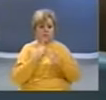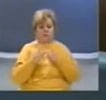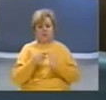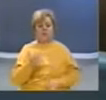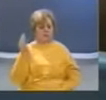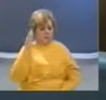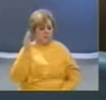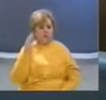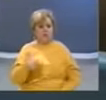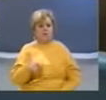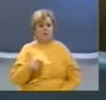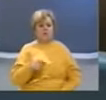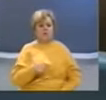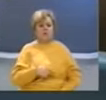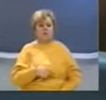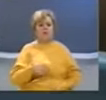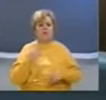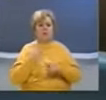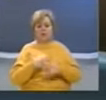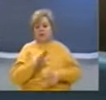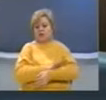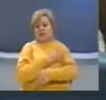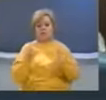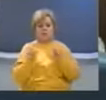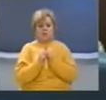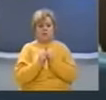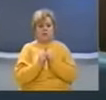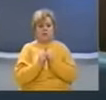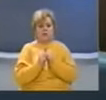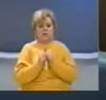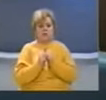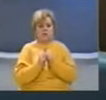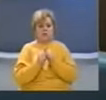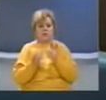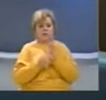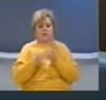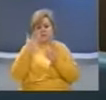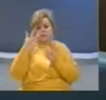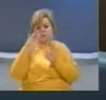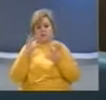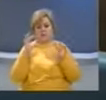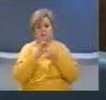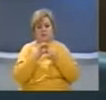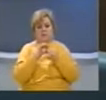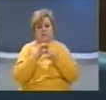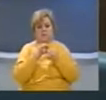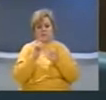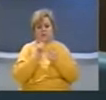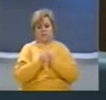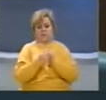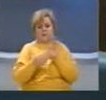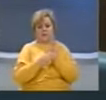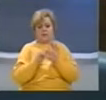gjerme tani emrus i përbashkët ose shqetësim i përbashkët ishte neni 3 që lidhet me plotësim ndryshimin e